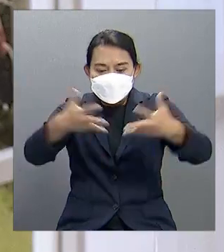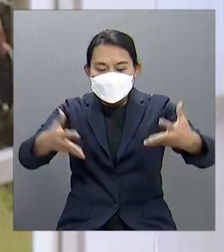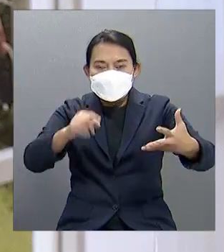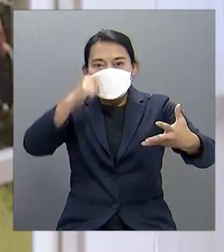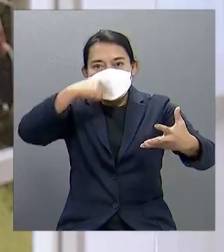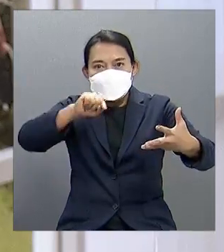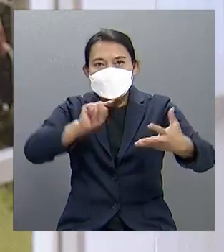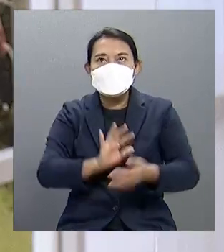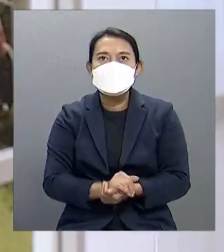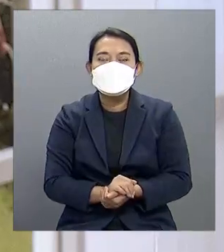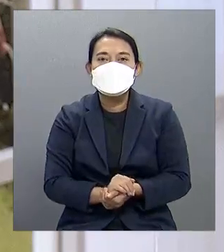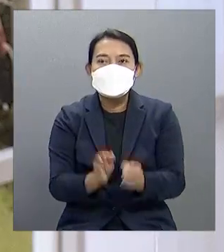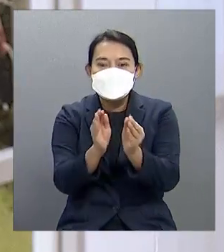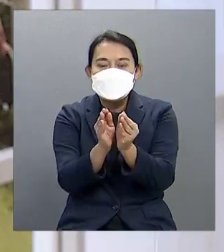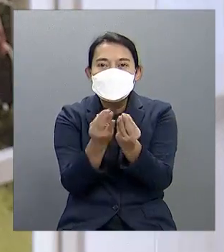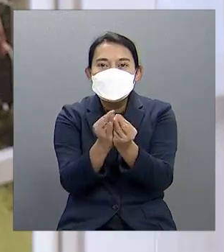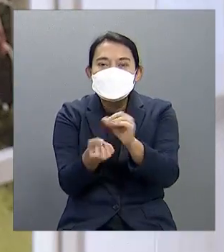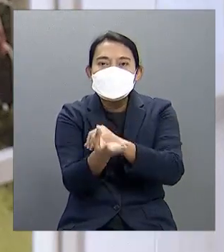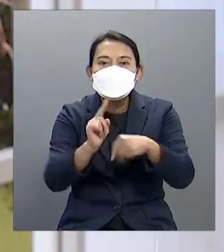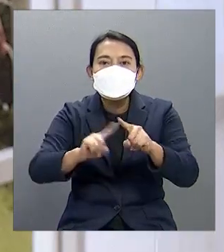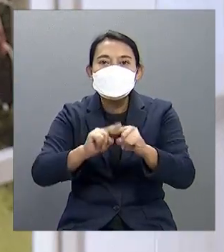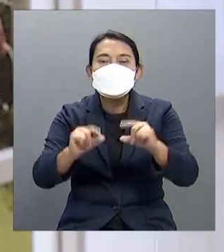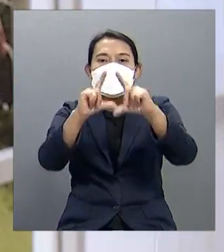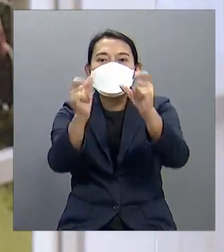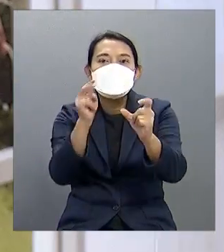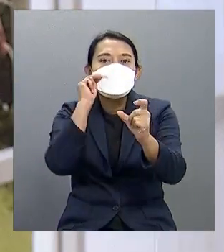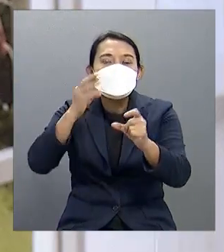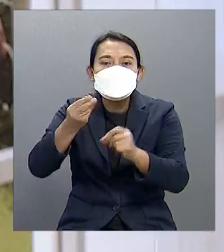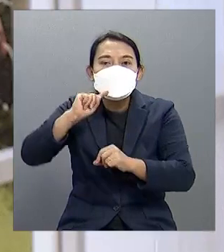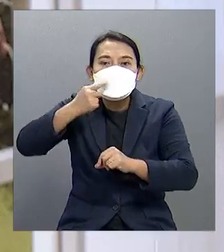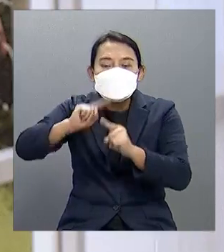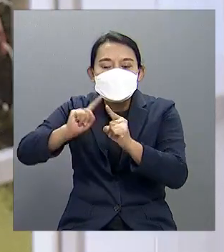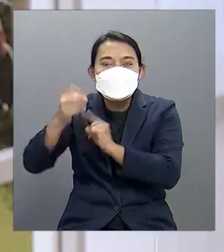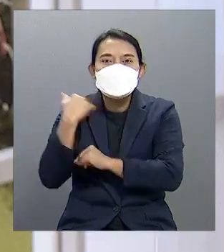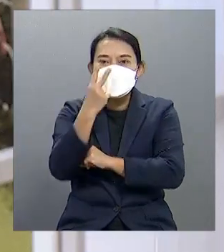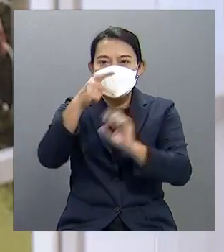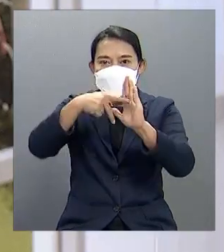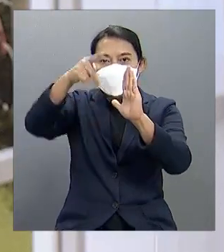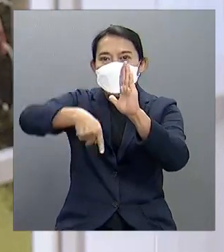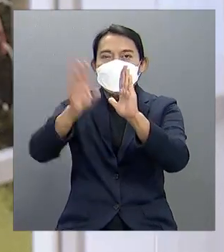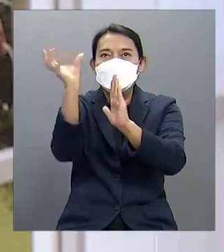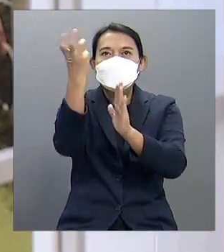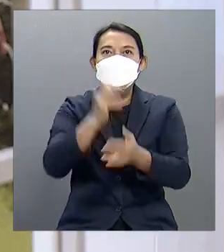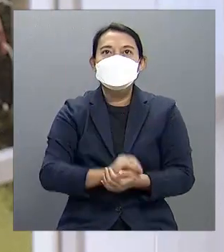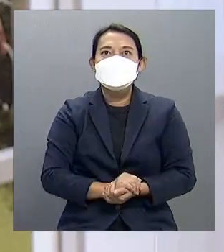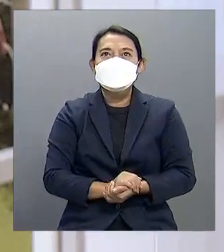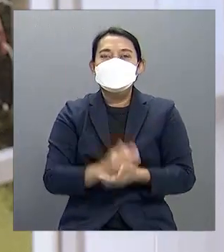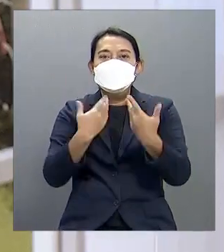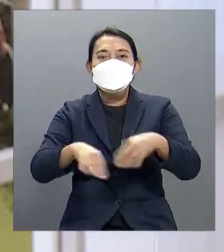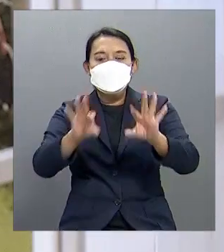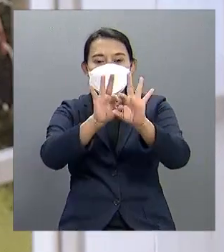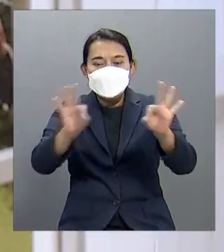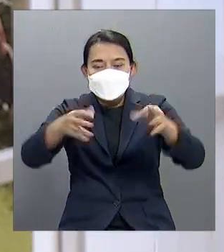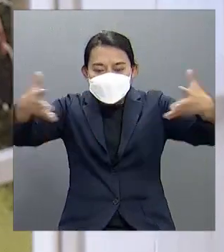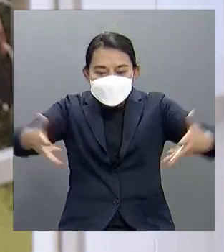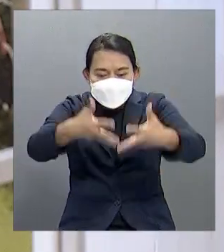มะขามเลิศเนี่ยนะมีเบิ้ลสองแน่นอนจะพาไปดูที่พิษณุโลกนะครับที่นี่เขาบอกว่าผัดไทยแบบไม่อั้นกินไปเลยฮะ